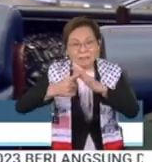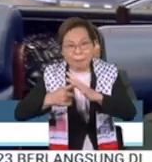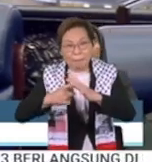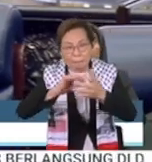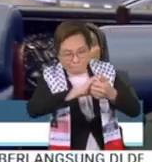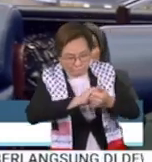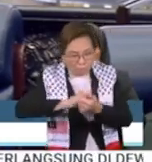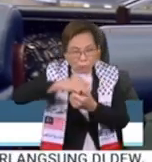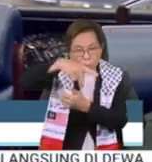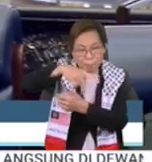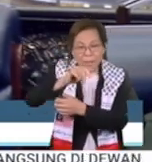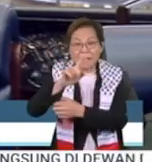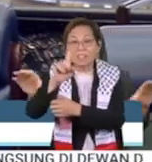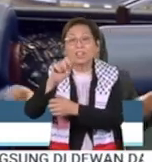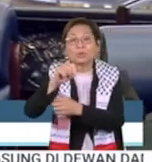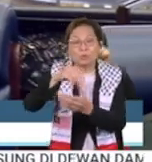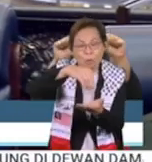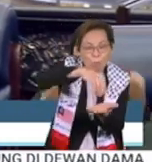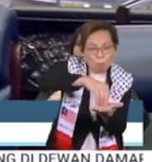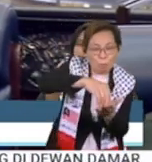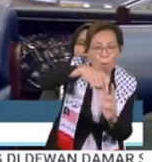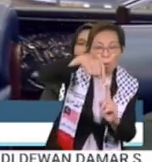padu. Dan dengan